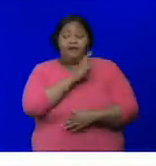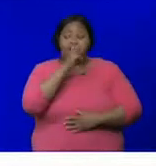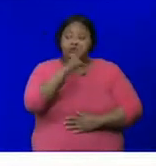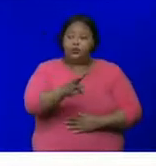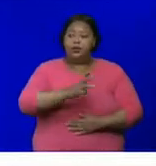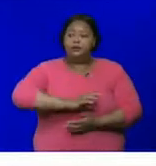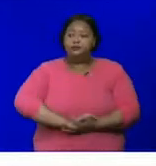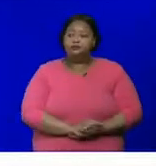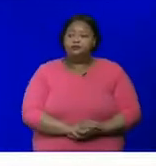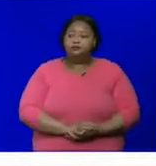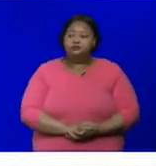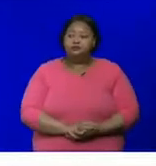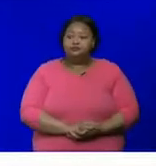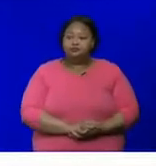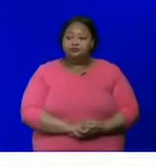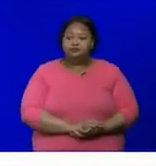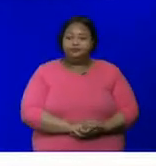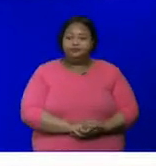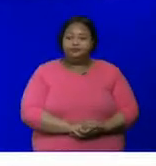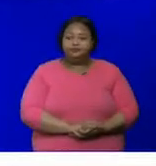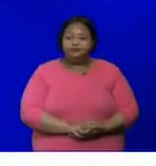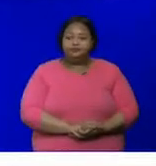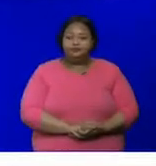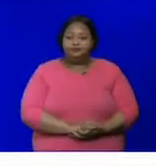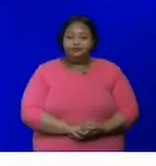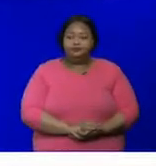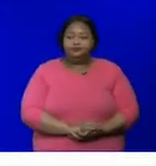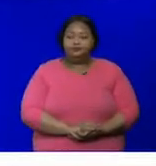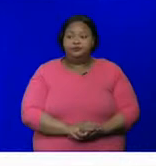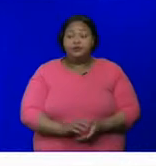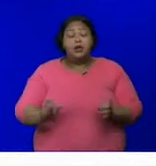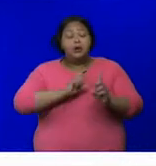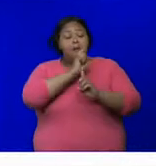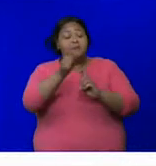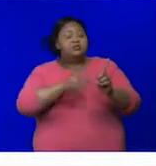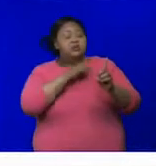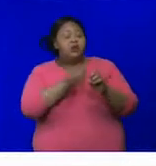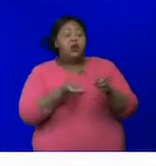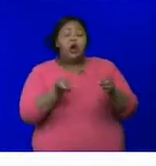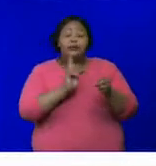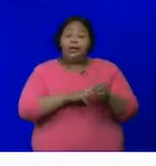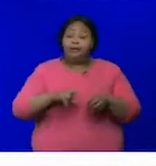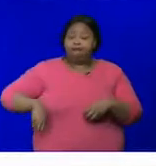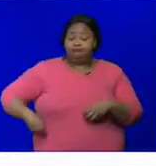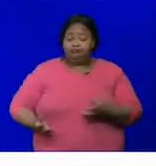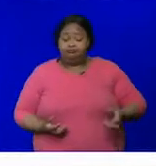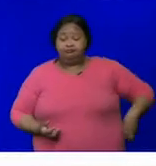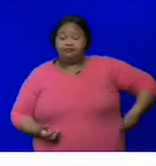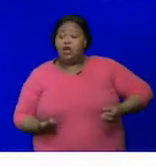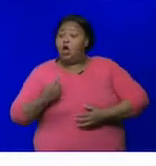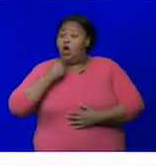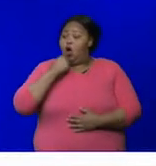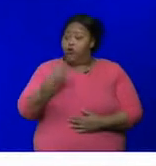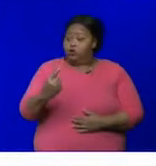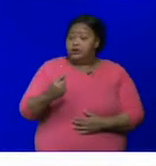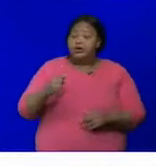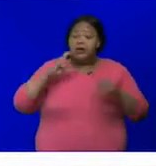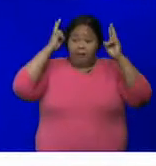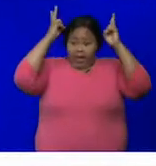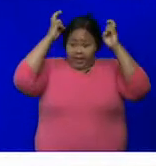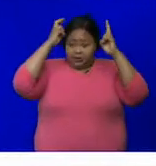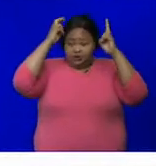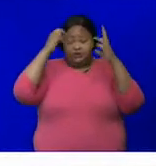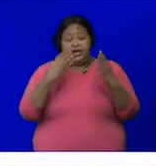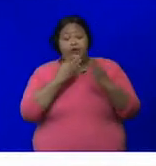angle vele baya benefit lawo Maswati. Indvuna ivetile nekuthi live litawuchubeka lizuze eTindzabeni tekuthuthukisa